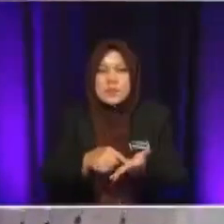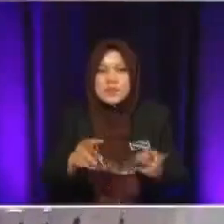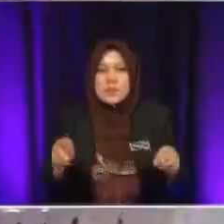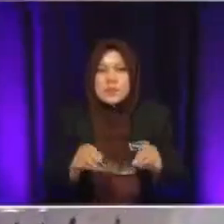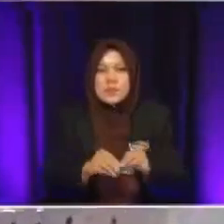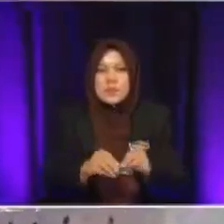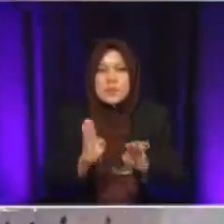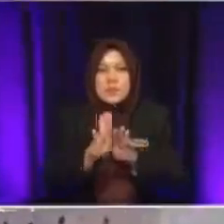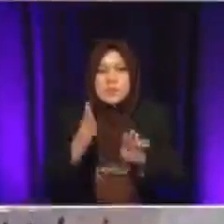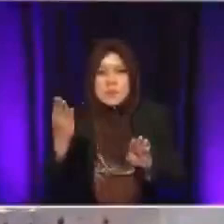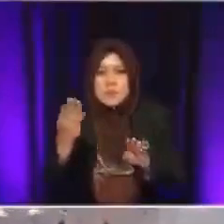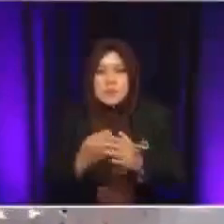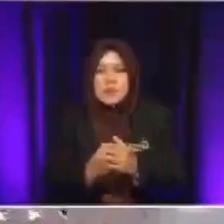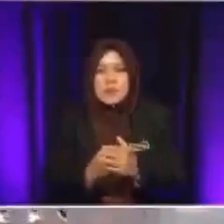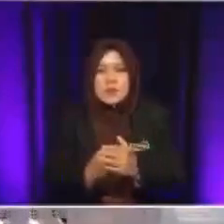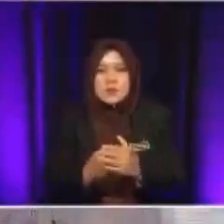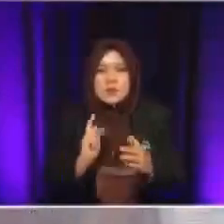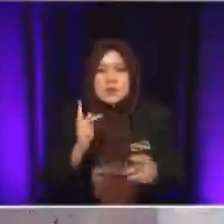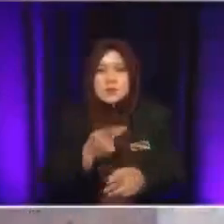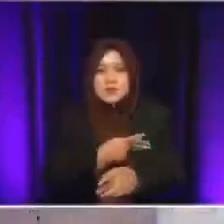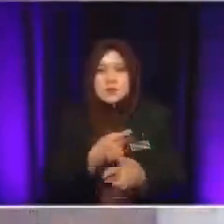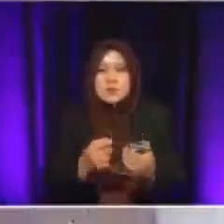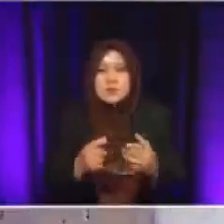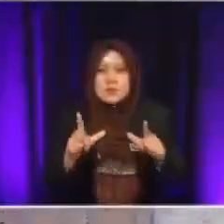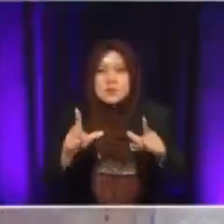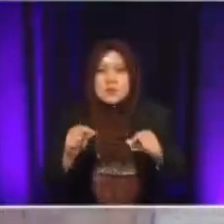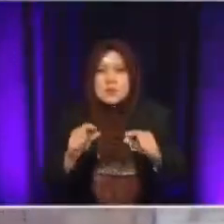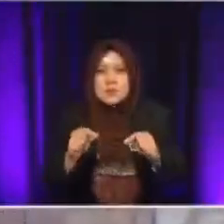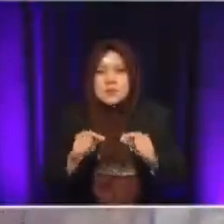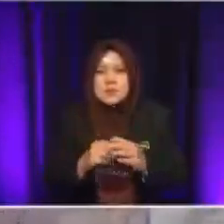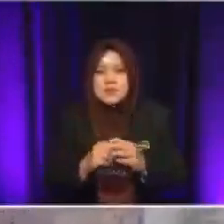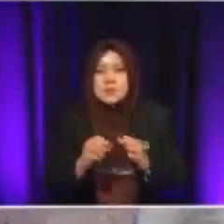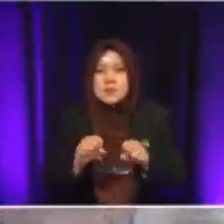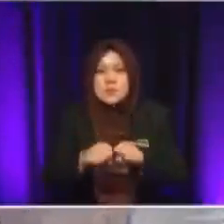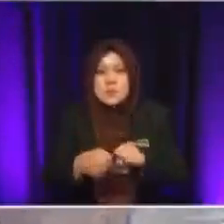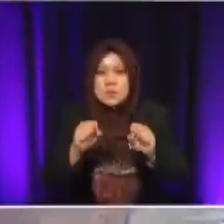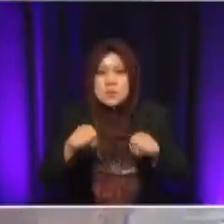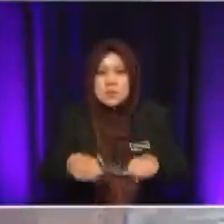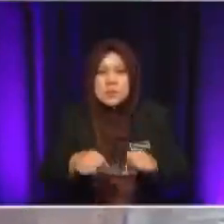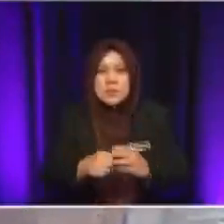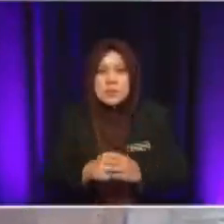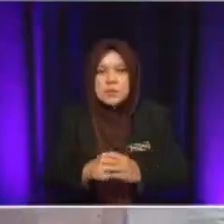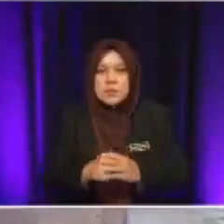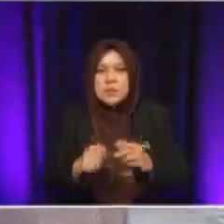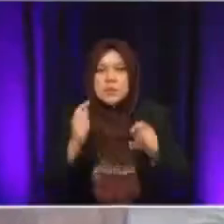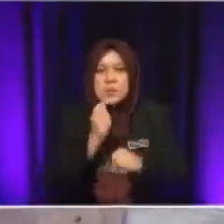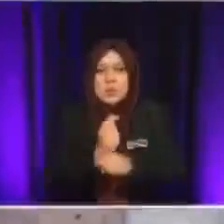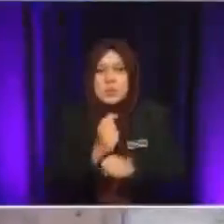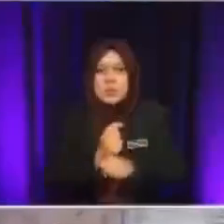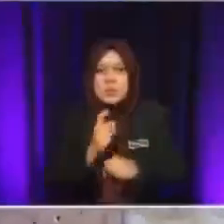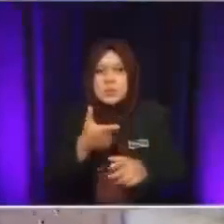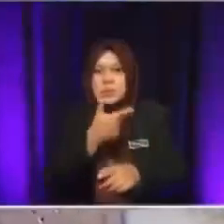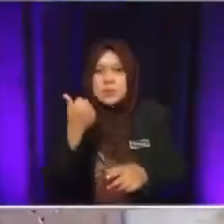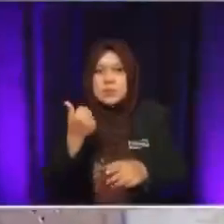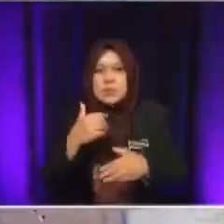macam untuk pintu kan cikgu? Ya, betul lah. Kita guna semula saja, kita lekatkan guna gam. Okey, supaya dia boleh statik lah. Okey, sebab kita punya